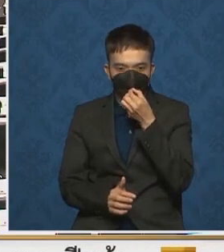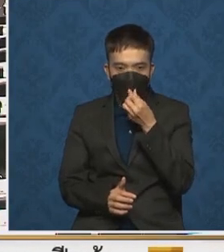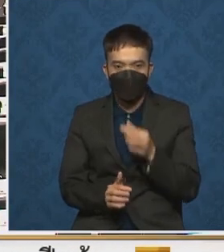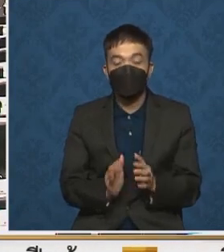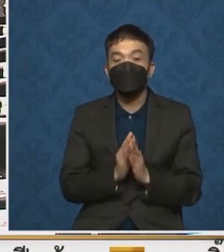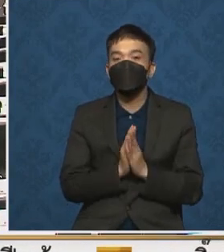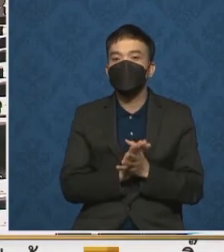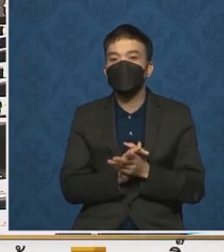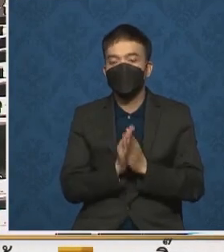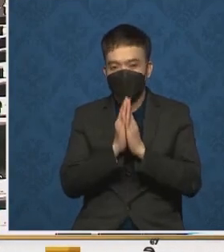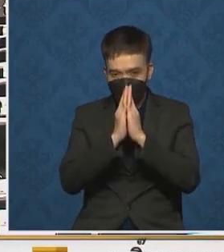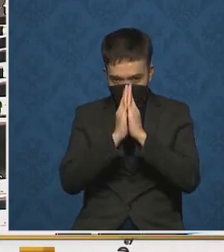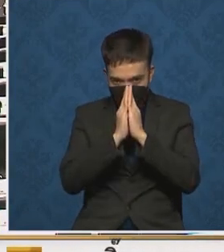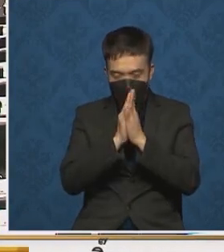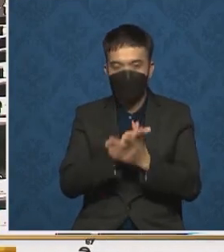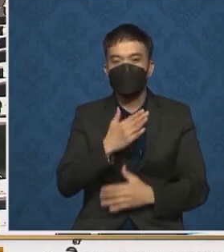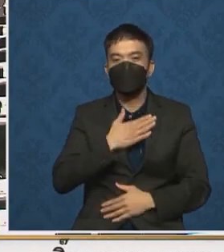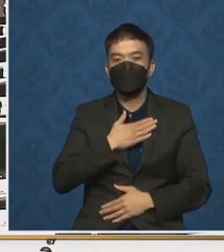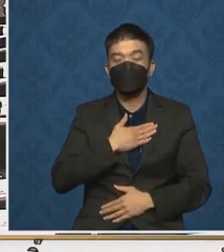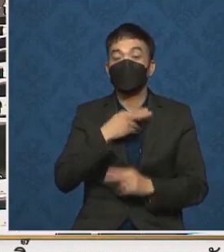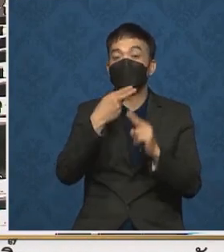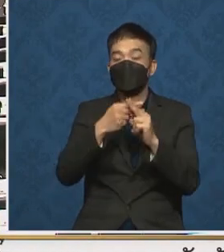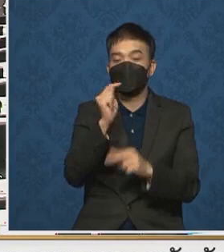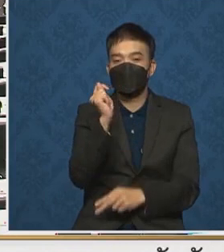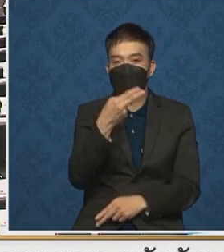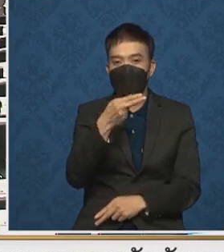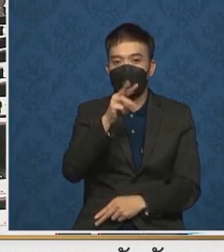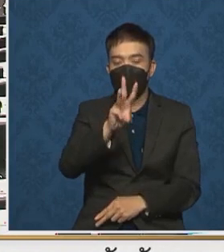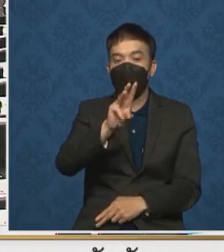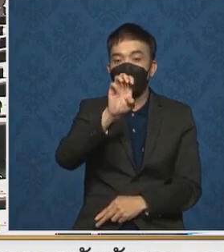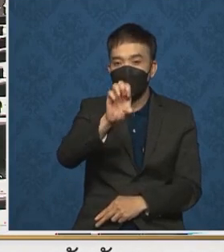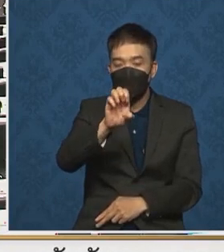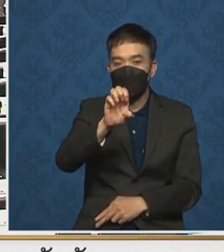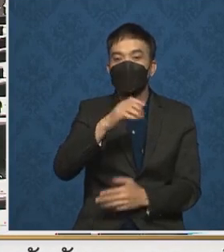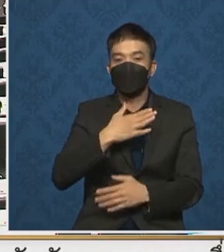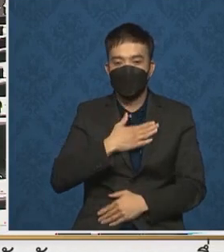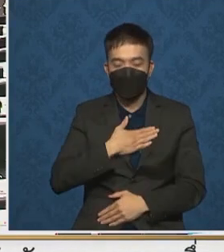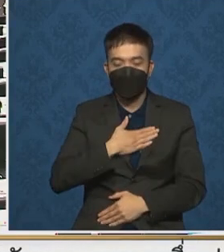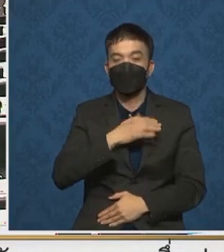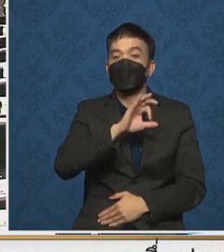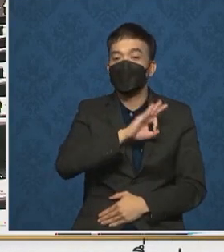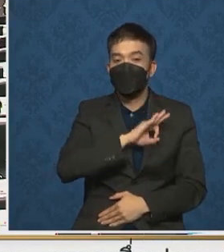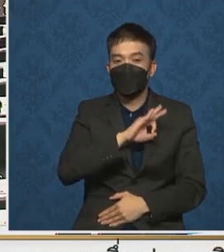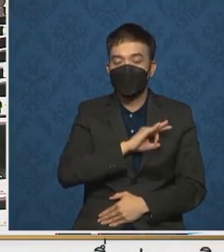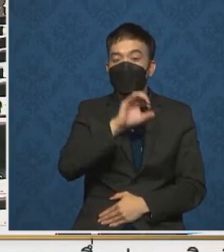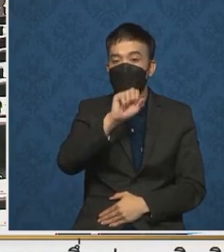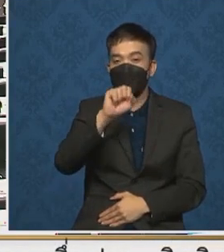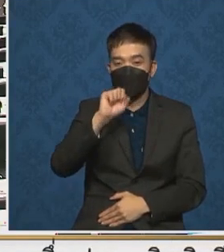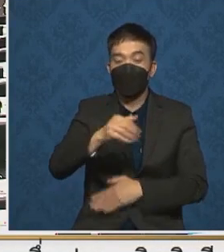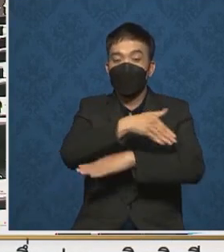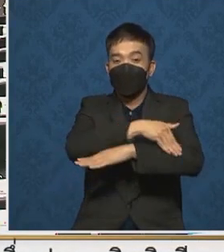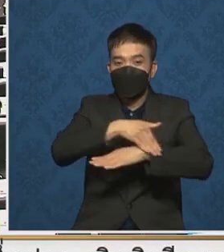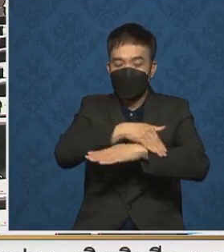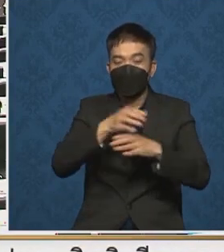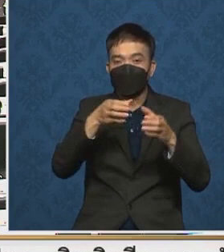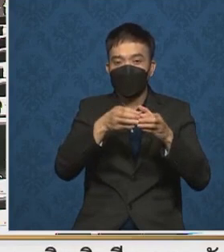กับเรียนทานวตาลที่กรบกบผม พันธริกธวีสอสสองสมาชิสภาผู้แทนและสะดอน แบบชีรายชื่อ ภ